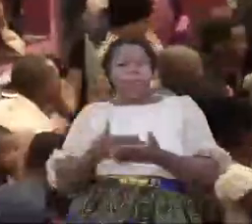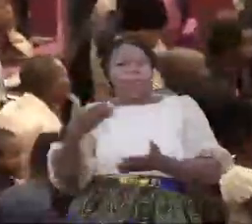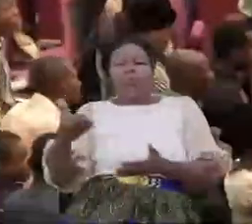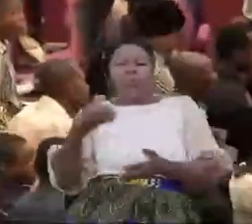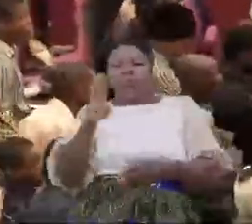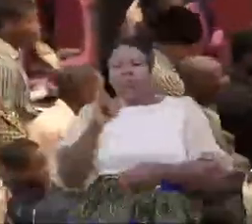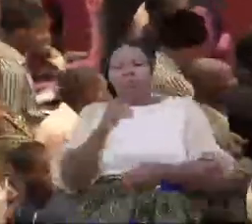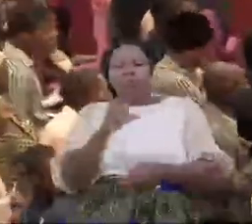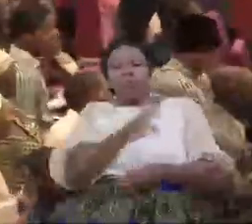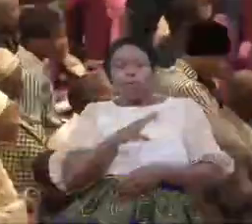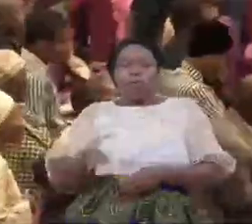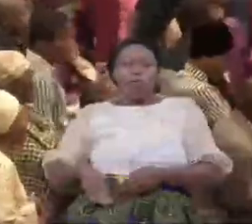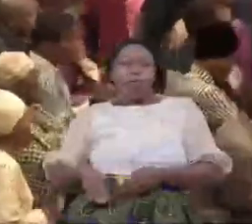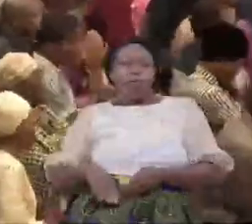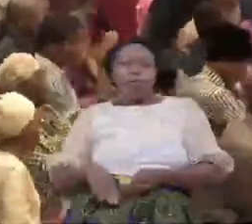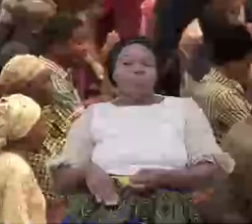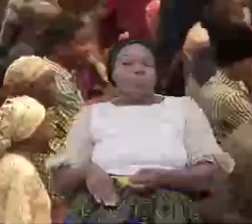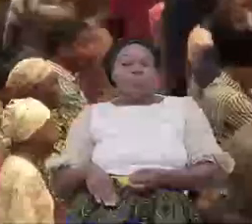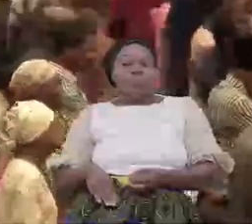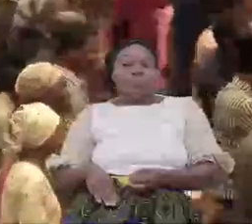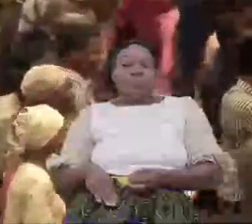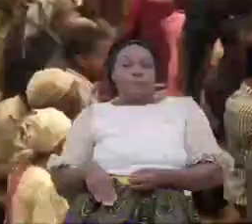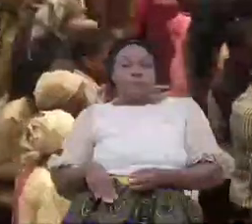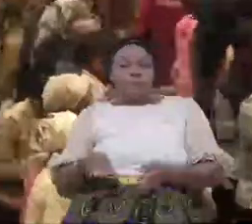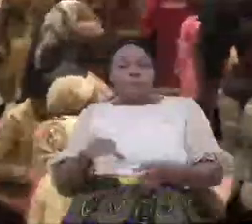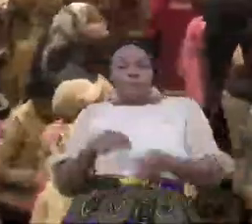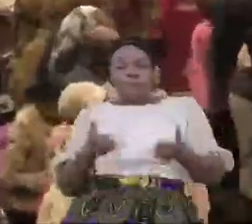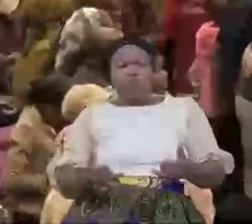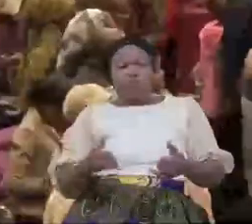Acquise par Christ. C'est déjà votre possession.